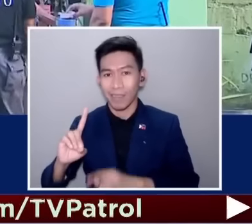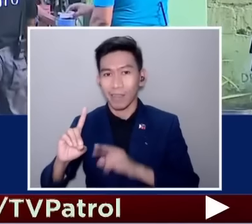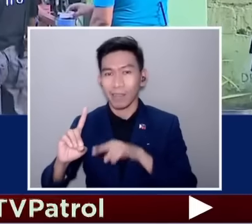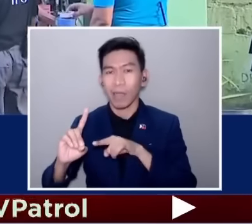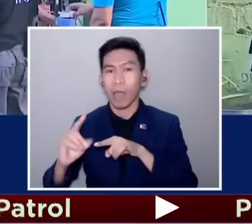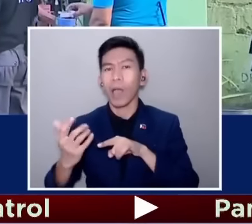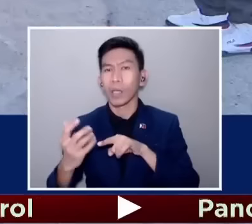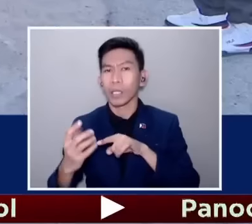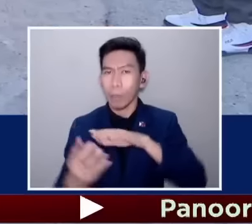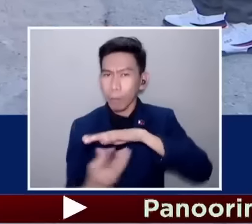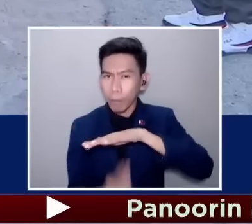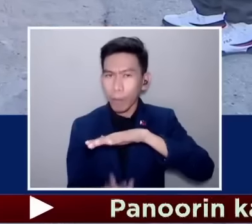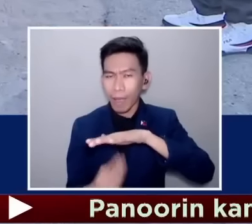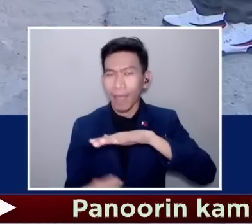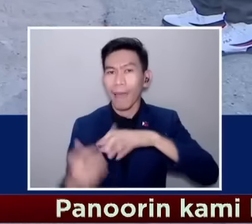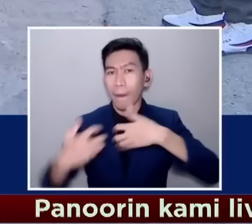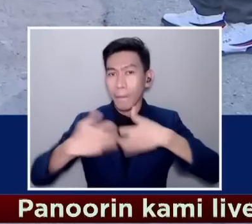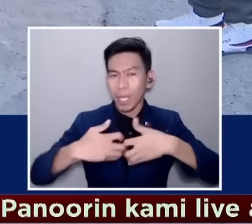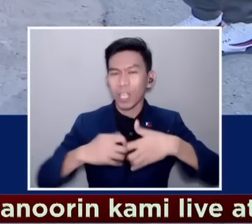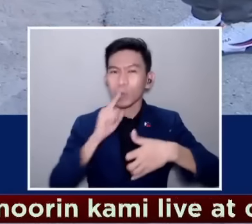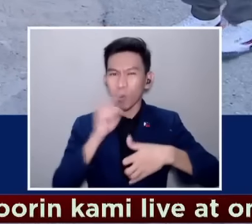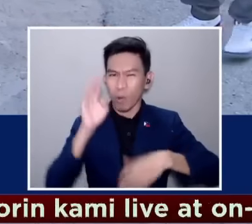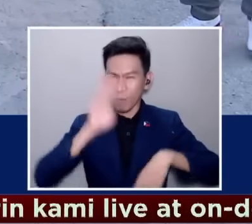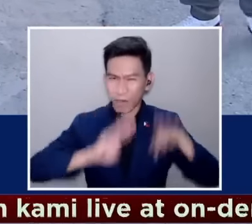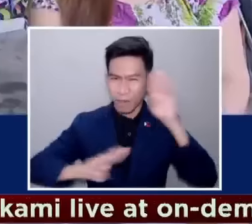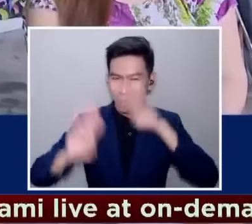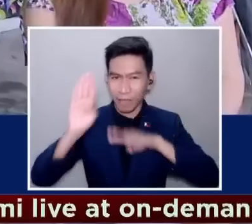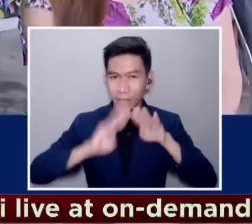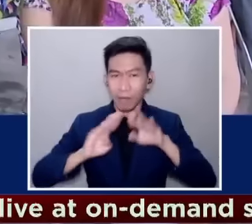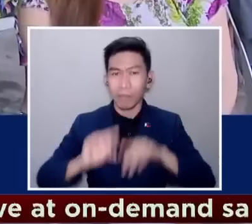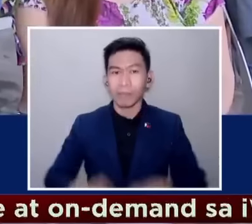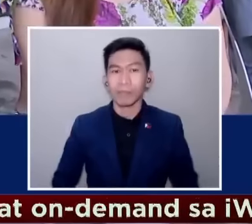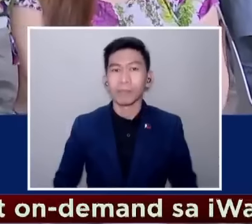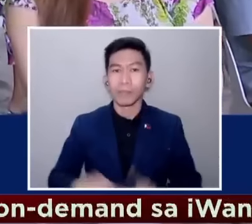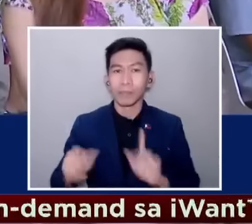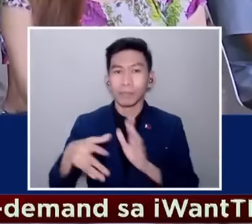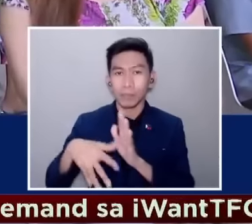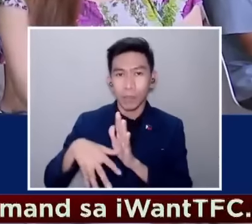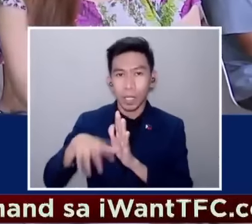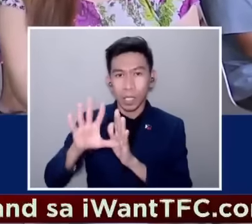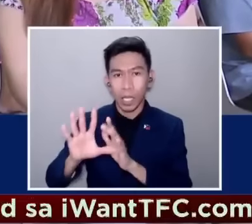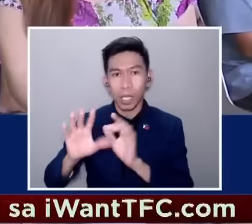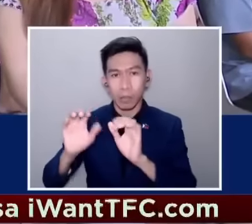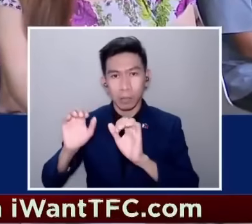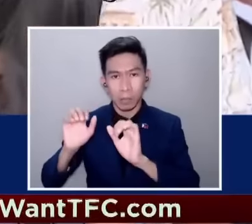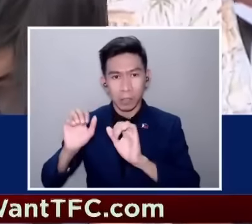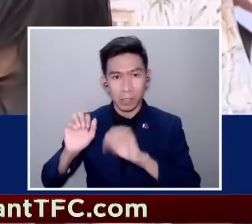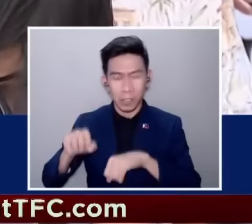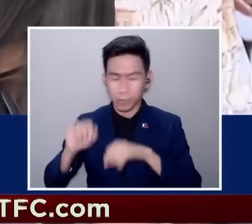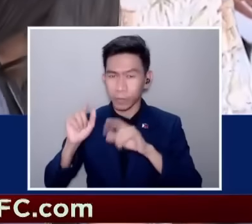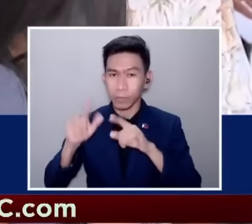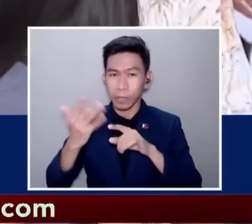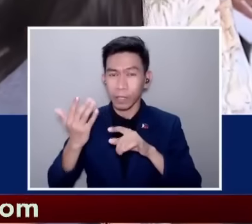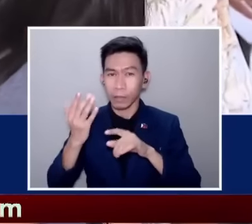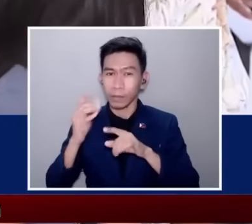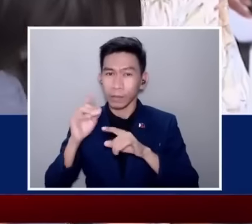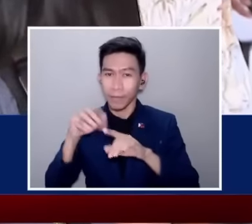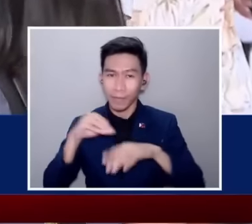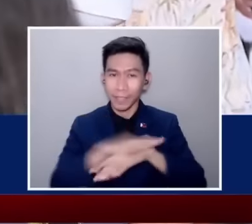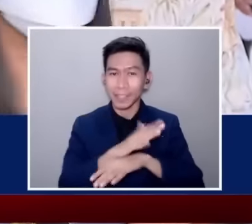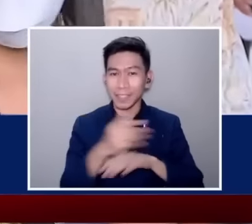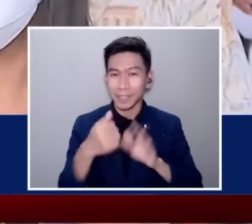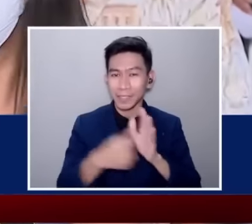ang karaniwang problema. Tinanggi naman ng COMELEC na tatago sa balota ang marking pen at makakaapekto sa boto sa likod. Ayon nga sa COMELEC, luma na nga